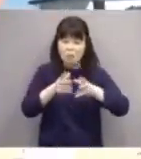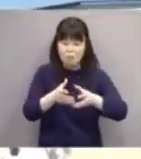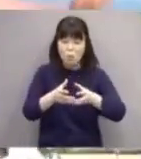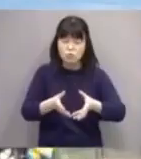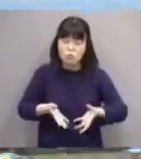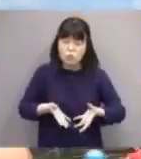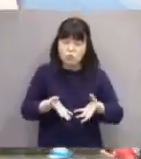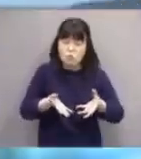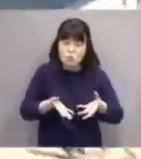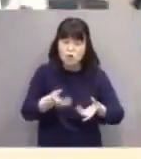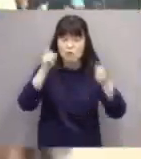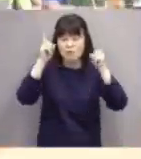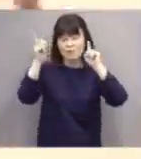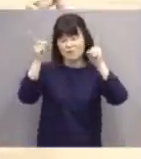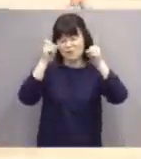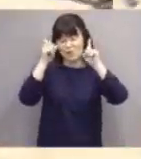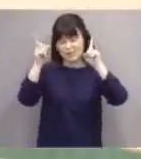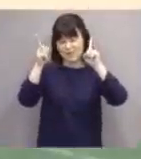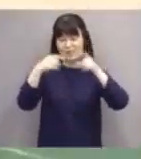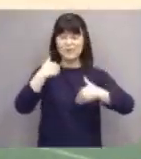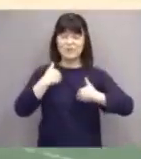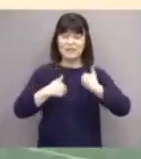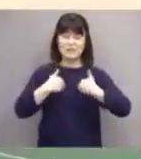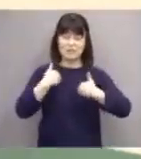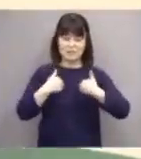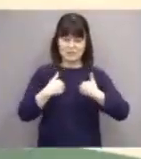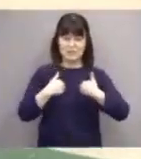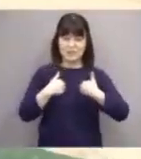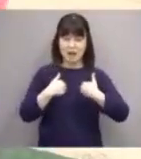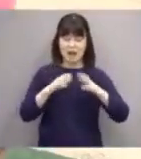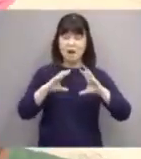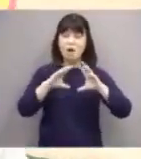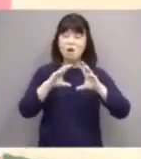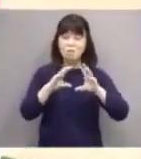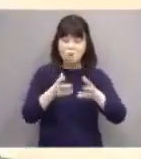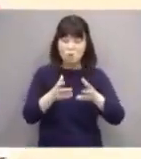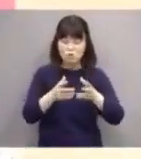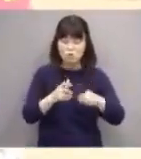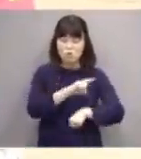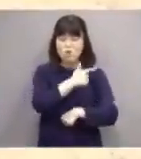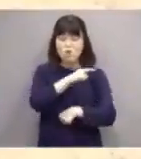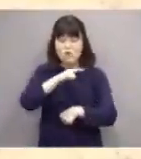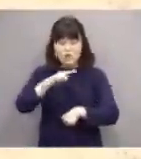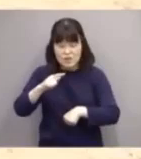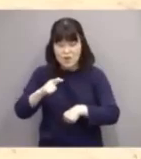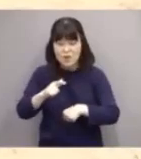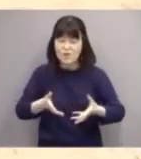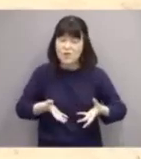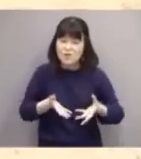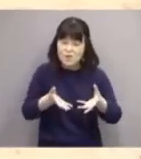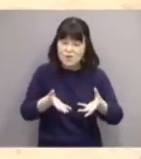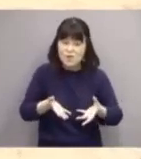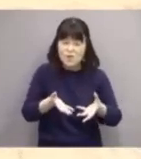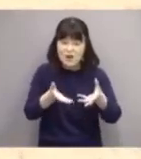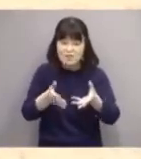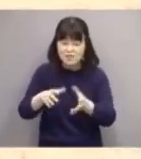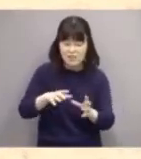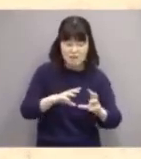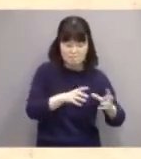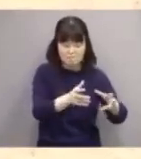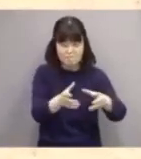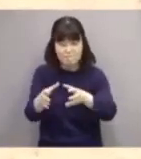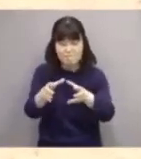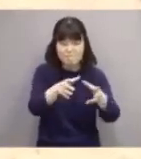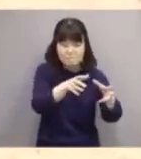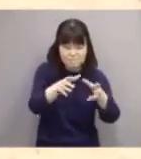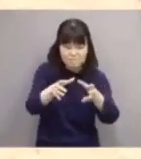でいろんなボールをあのゴルフボール、ピンポン玉、それからゴムボール、そういうのをいろいろやって転がり方を